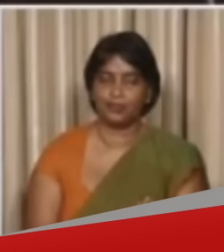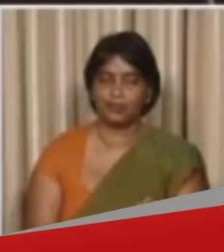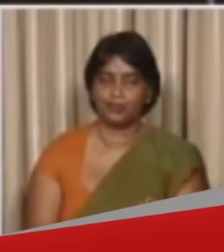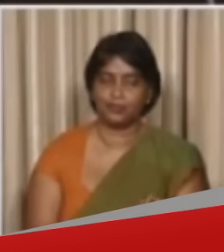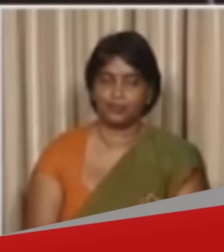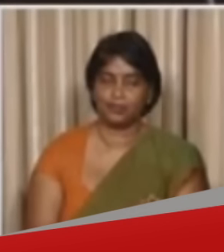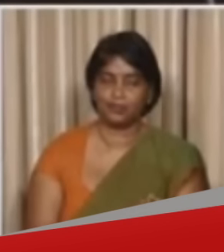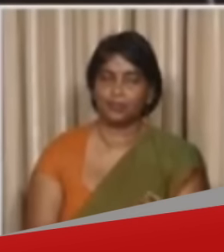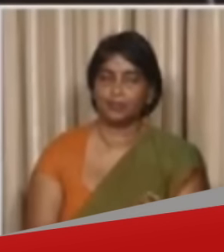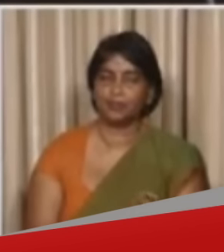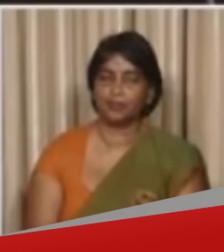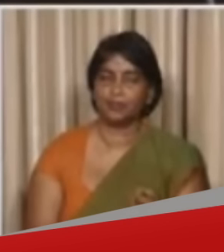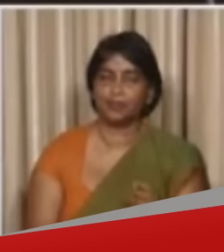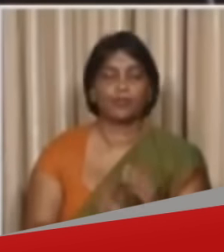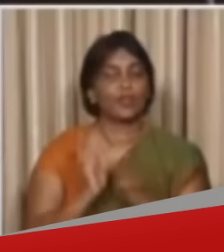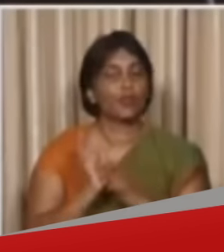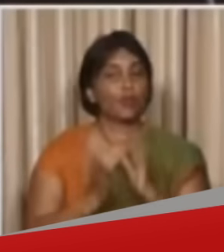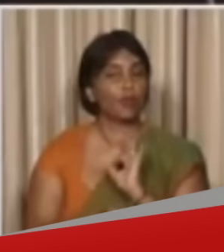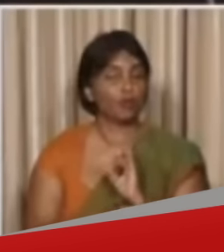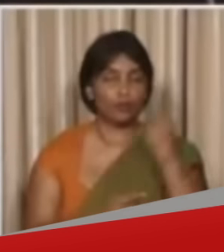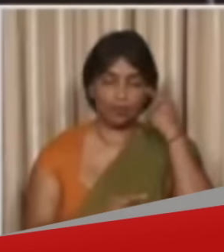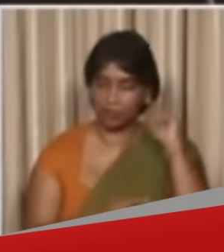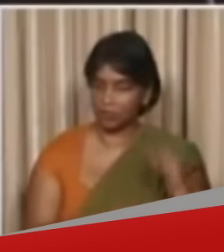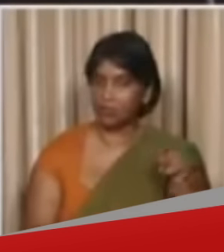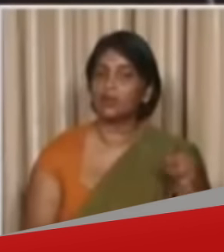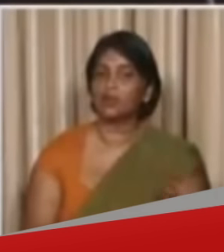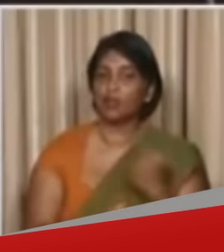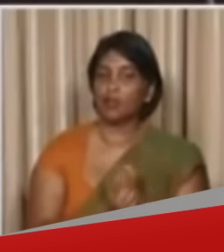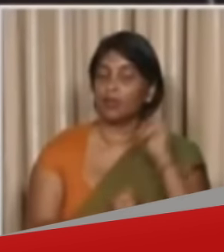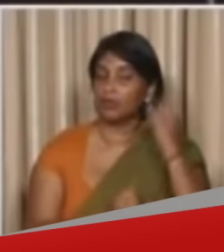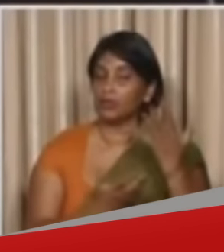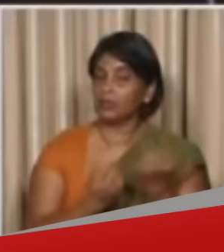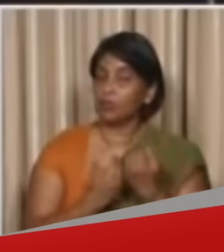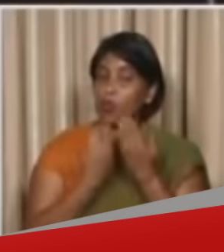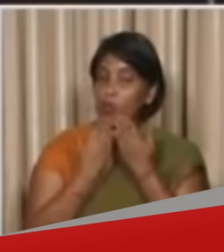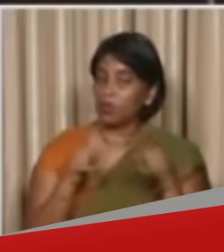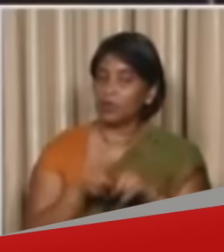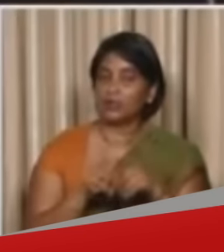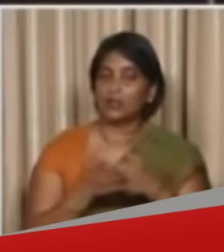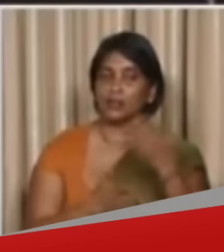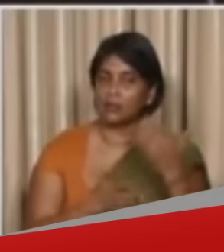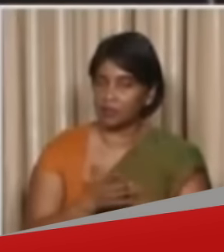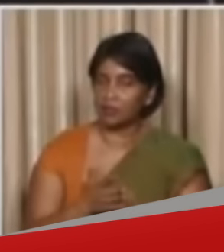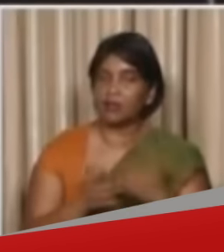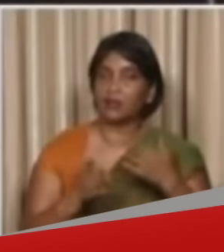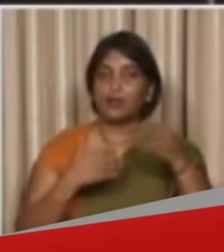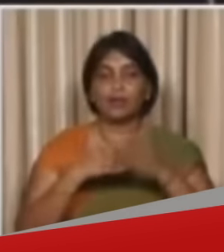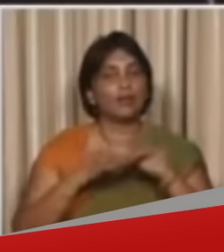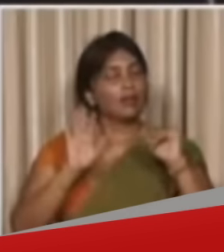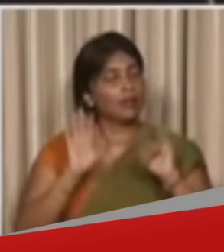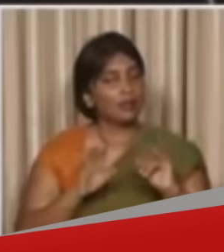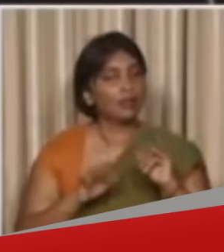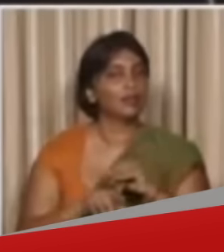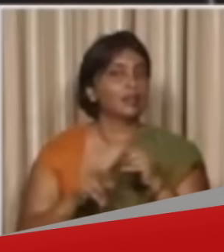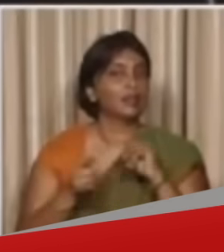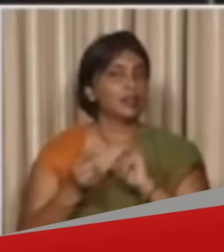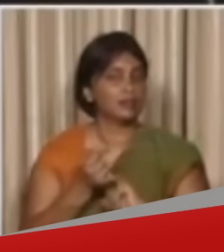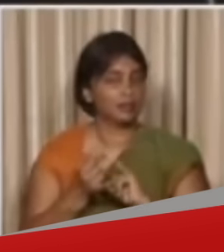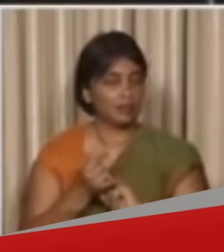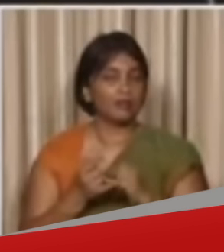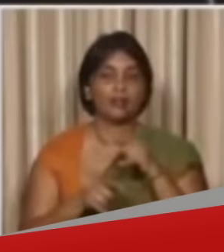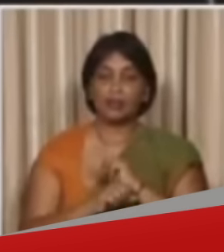5 මාවලල්ල බුදු පිළිම සිද්ධිය සම්බන්ධයෙන් පොලිස් ප්‍රති ලබාගත් උපදෙස් සහිත වාර්තාව ඇමනුම් 6 සහරාන් කාත්තාන් කුඩියේ